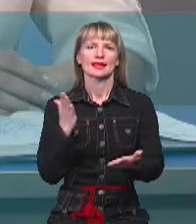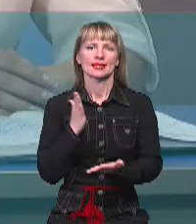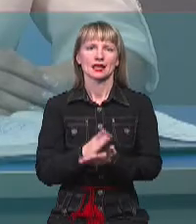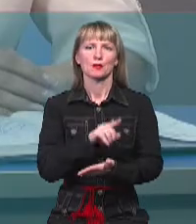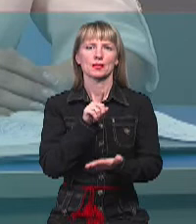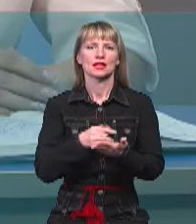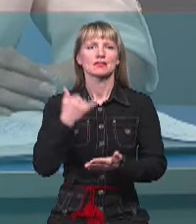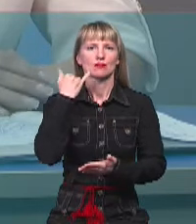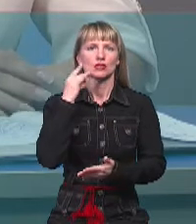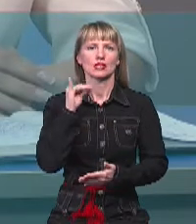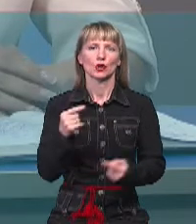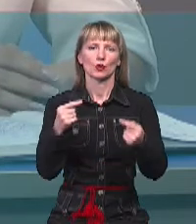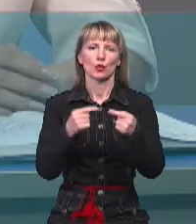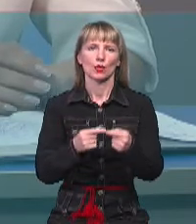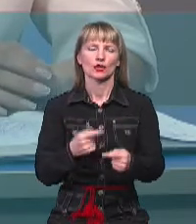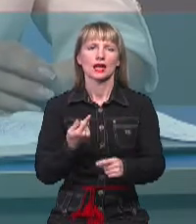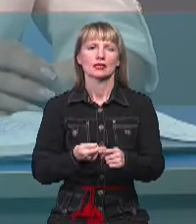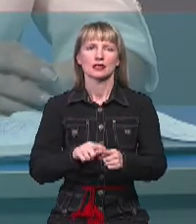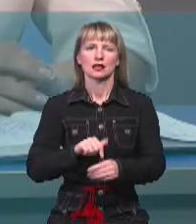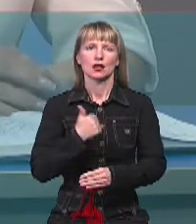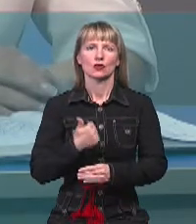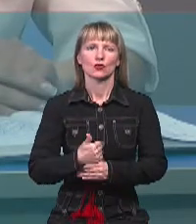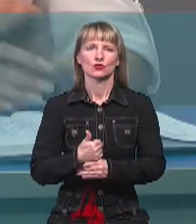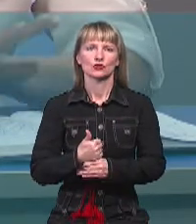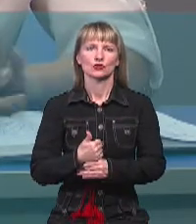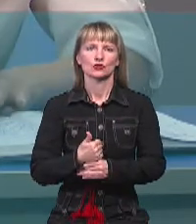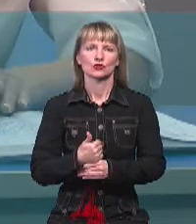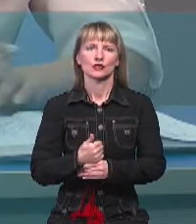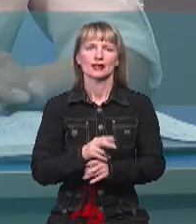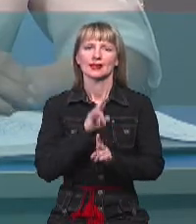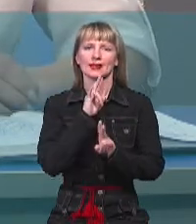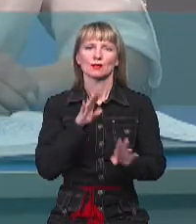питання, дзвоніть і уточнюйте. Це найголовніше. Давайте не будемо про